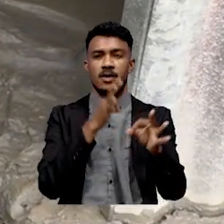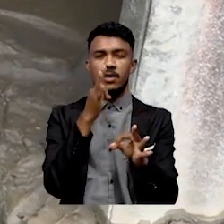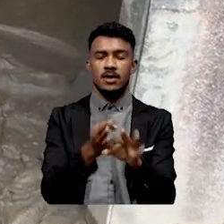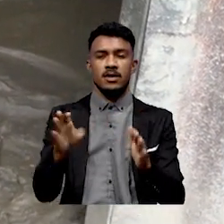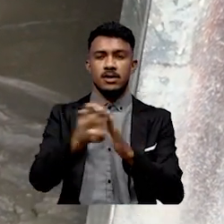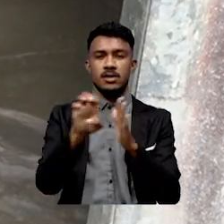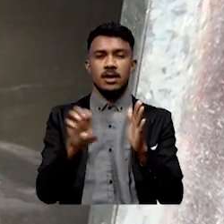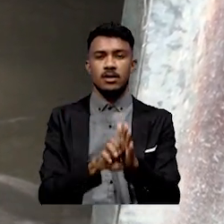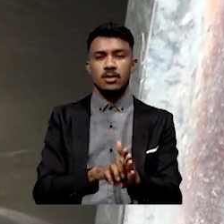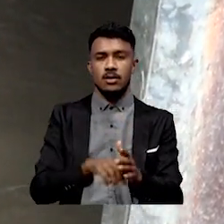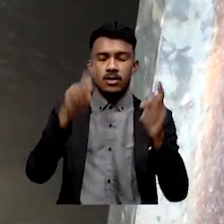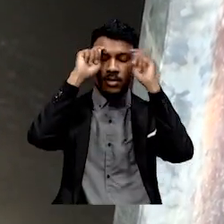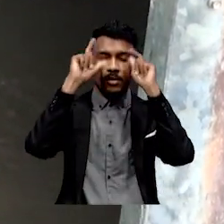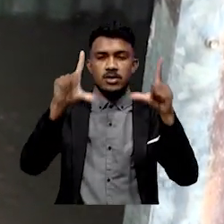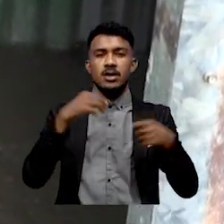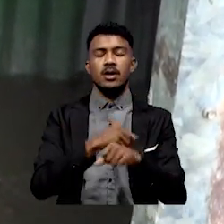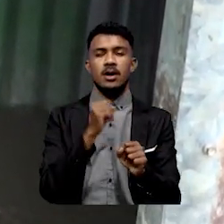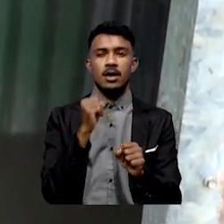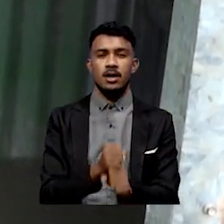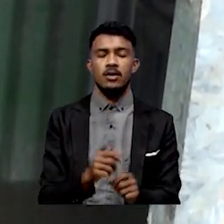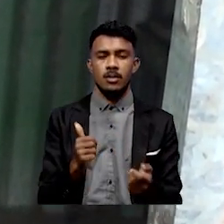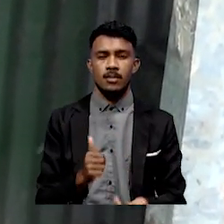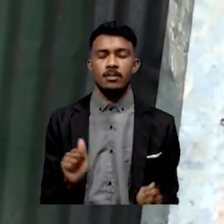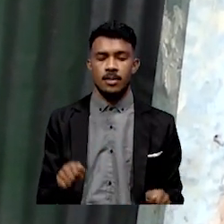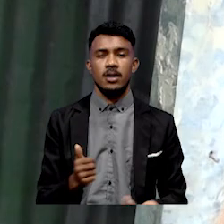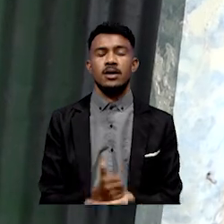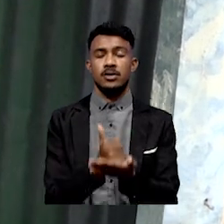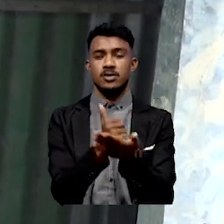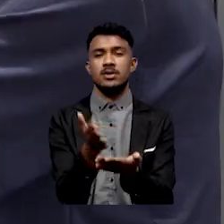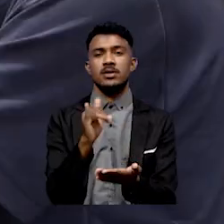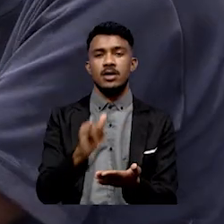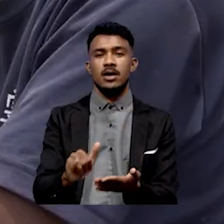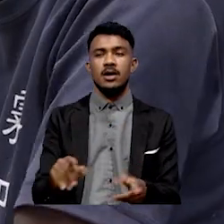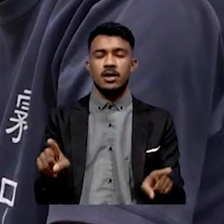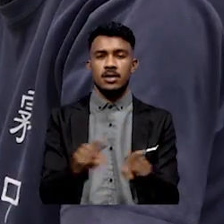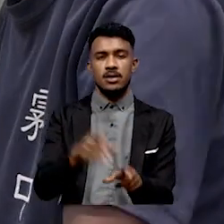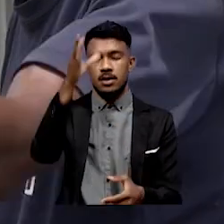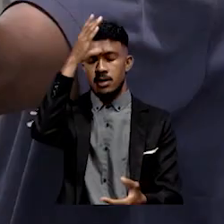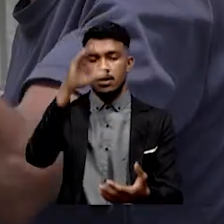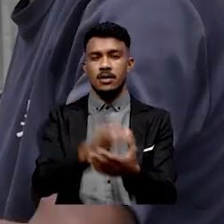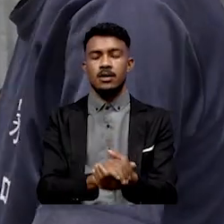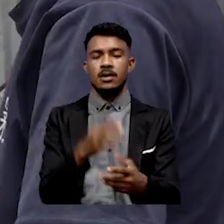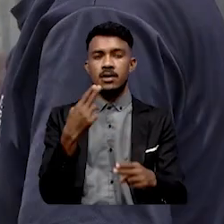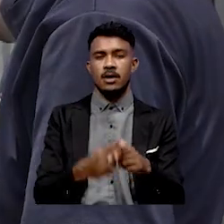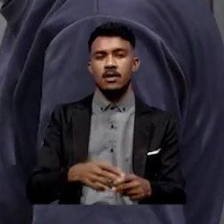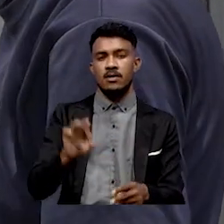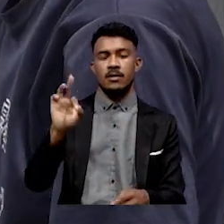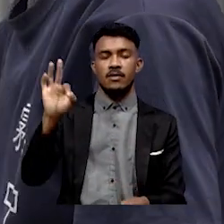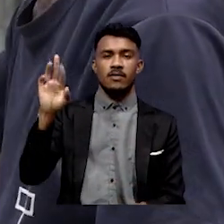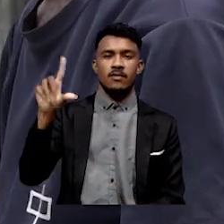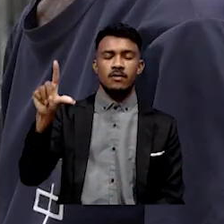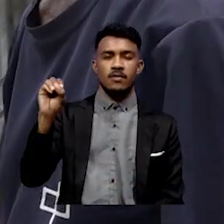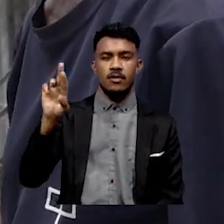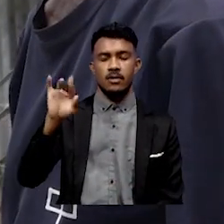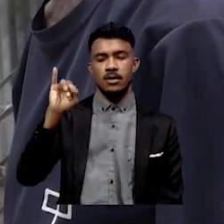Timor Leste sei halo buat ruma atu tulun sira. Bania kaben senyor Florindo, desizan ruma nebe estado foti kona ba